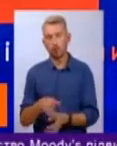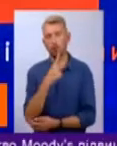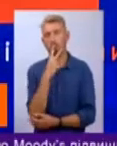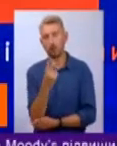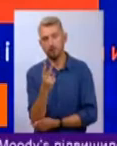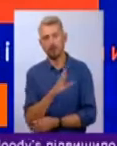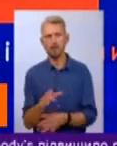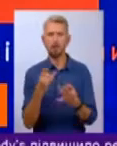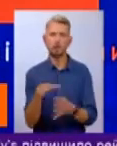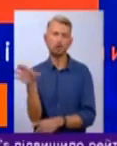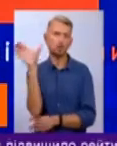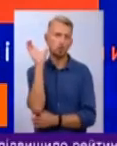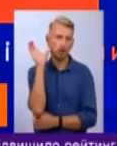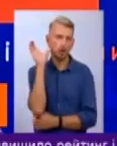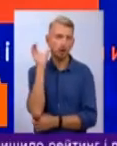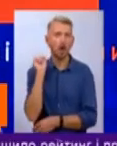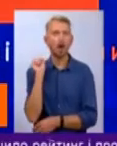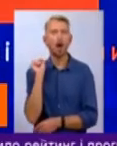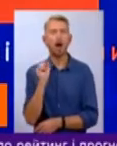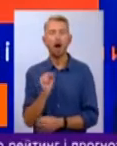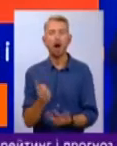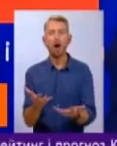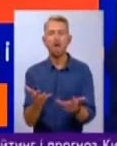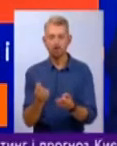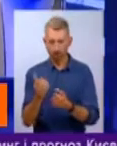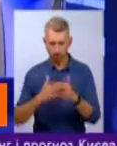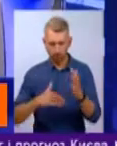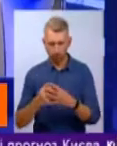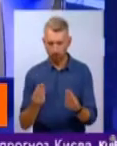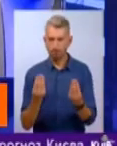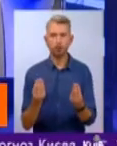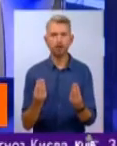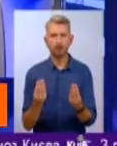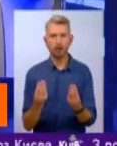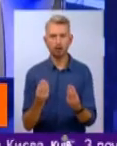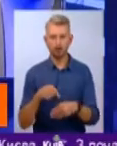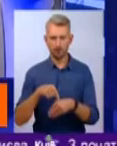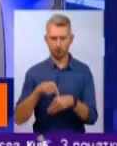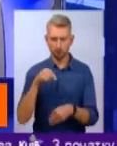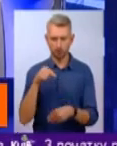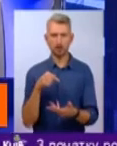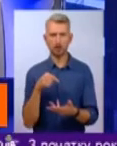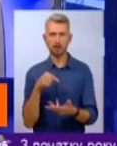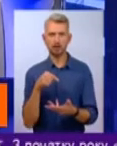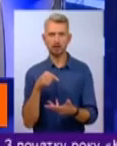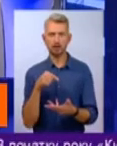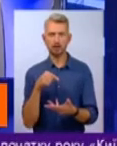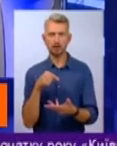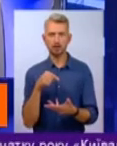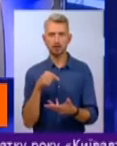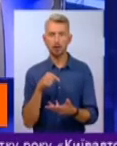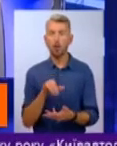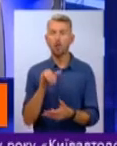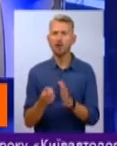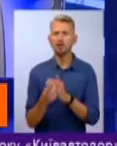не просто послухати, а взяти його в руки, потримати, відчути. У вас